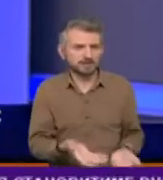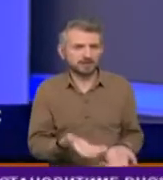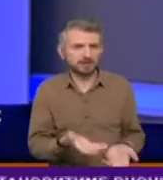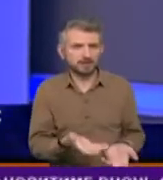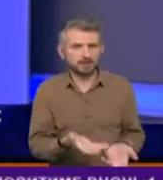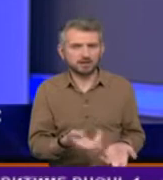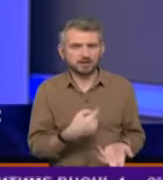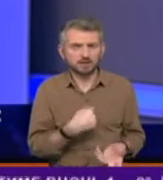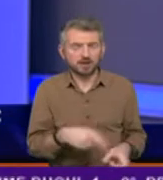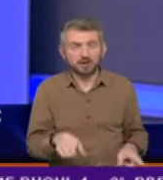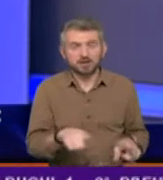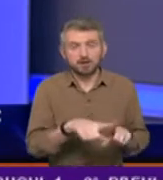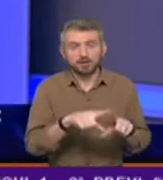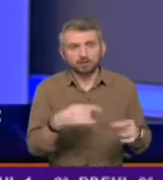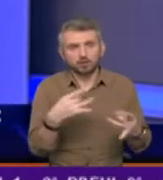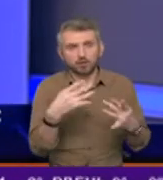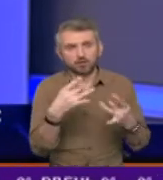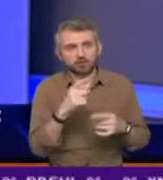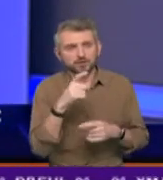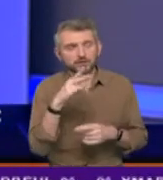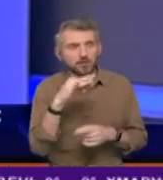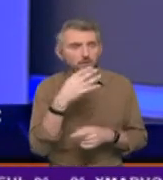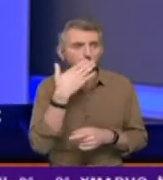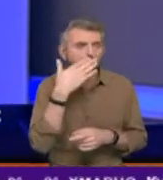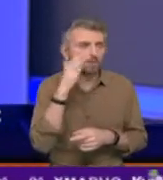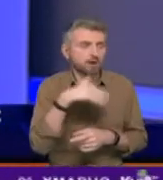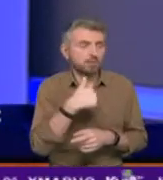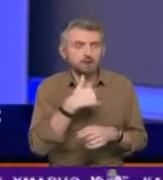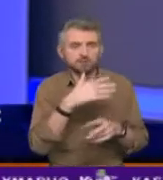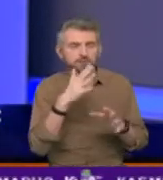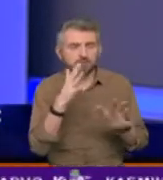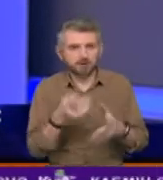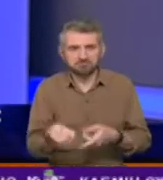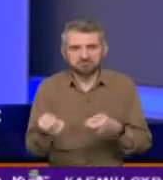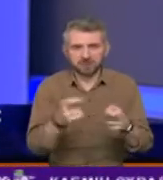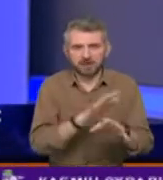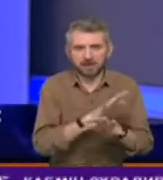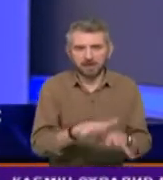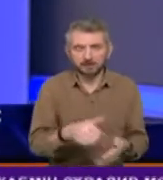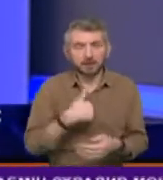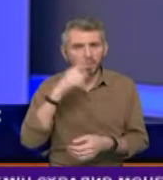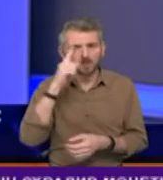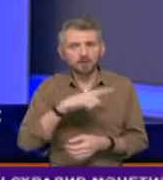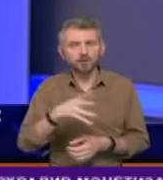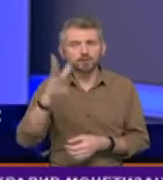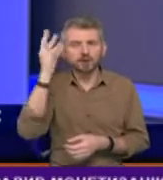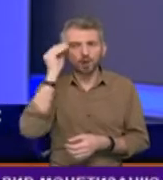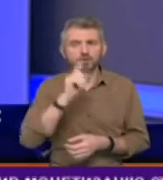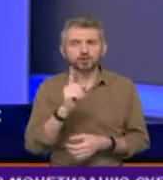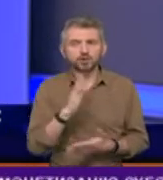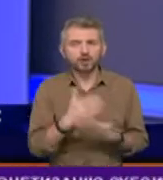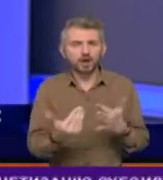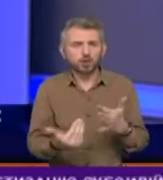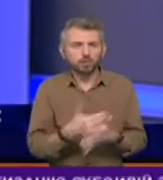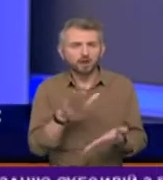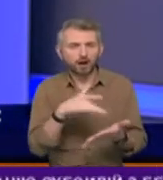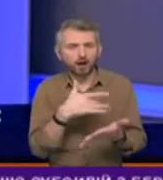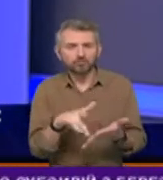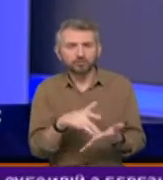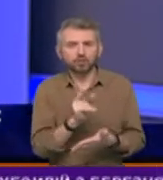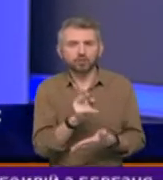що найголовніше, щоб дитина десь всунулася. Ну, так, прямою людською мовою, щоб всунулися. А якщо ще в Польщі, так хай всунеться і там буде вчитися.